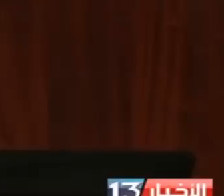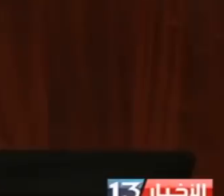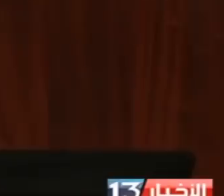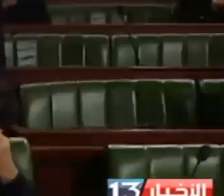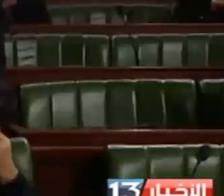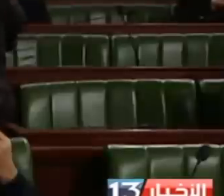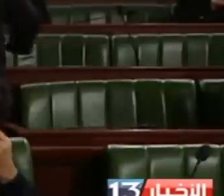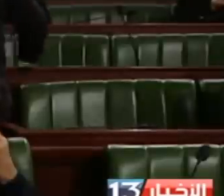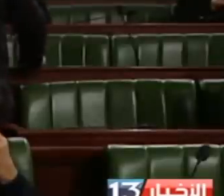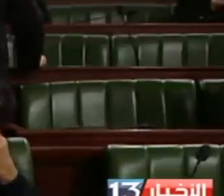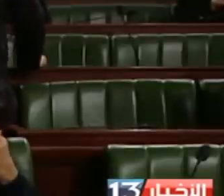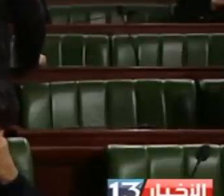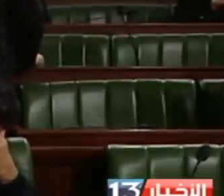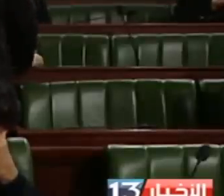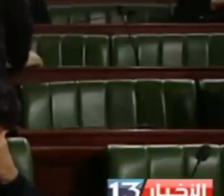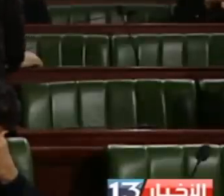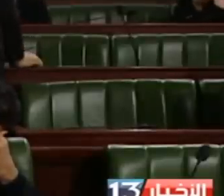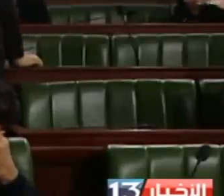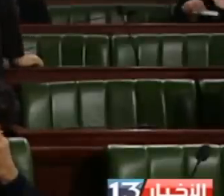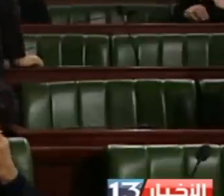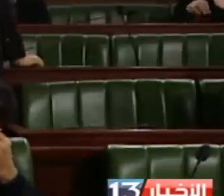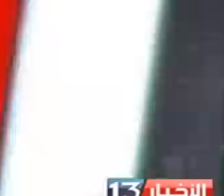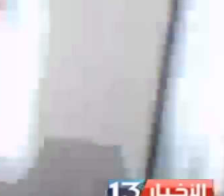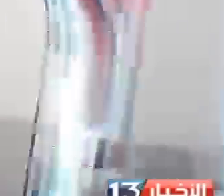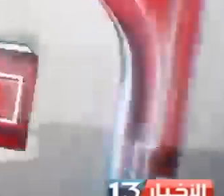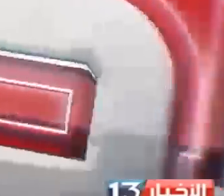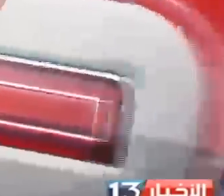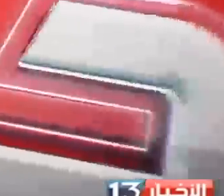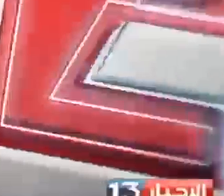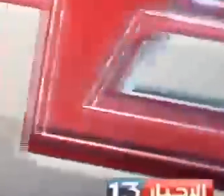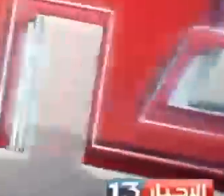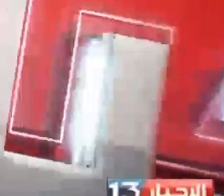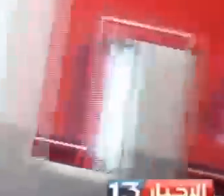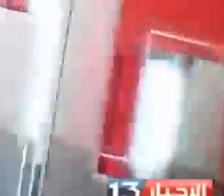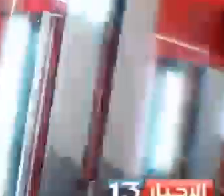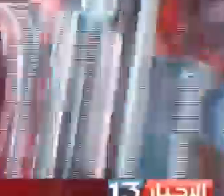الحكومي والنقابي في مسعى لايجاد حل